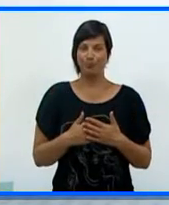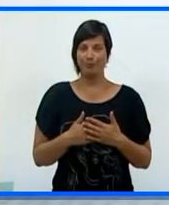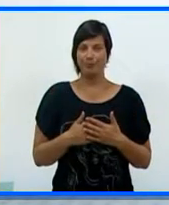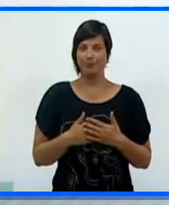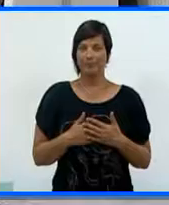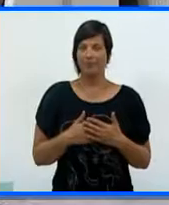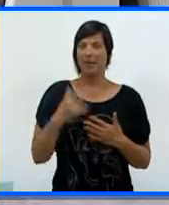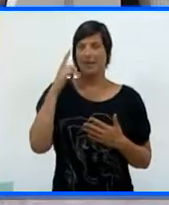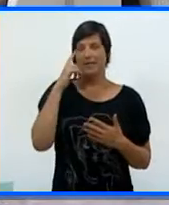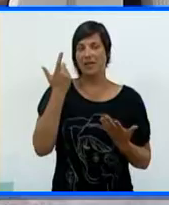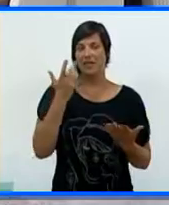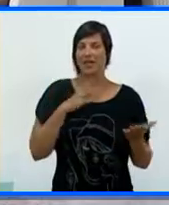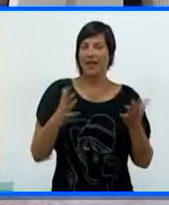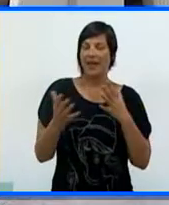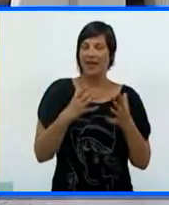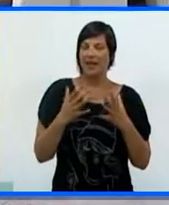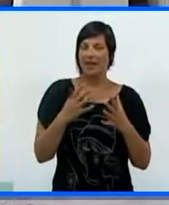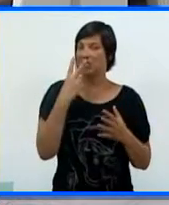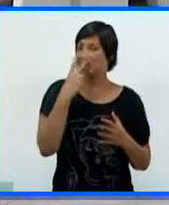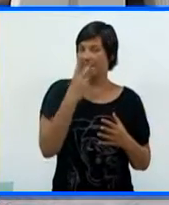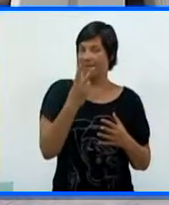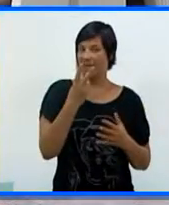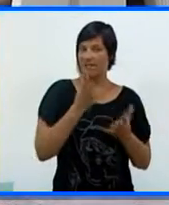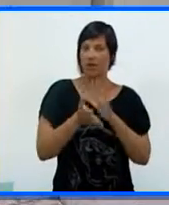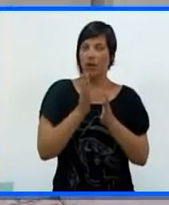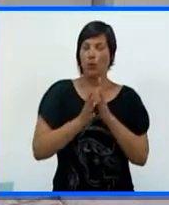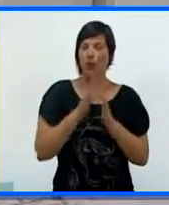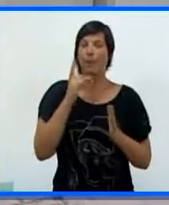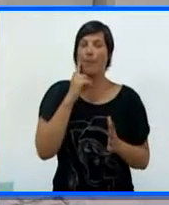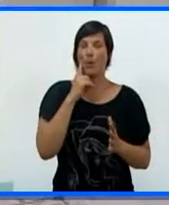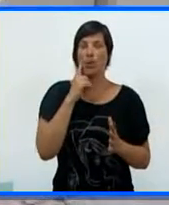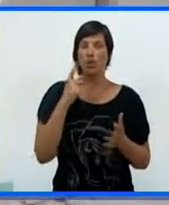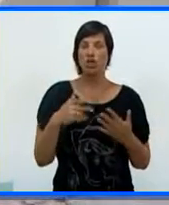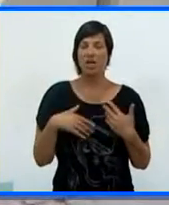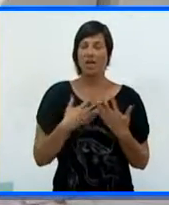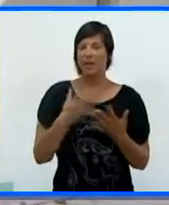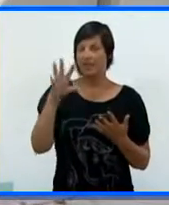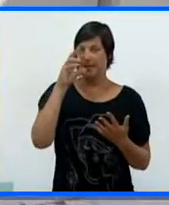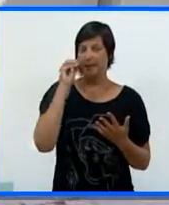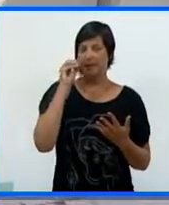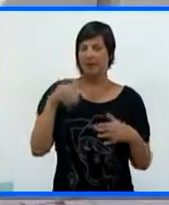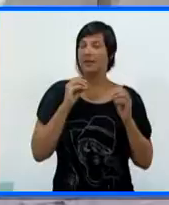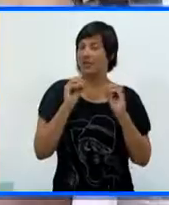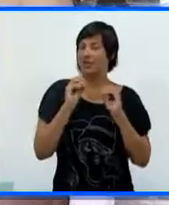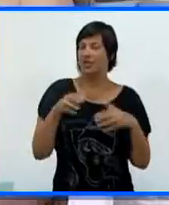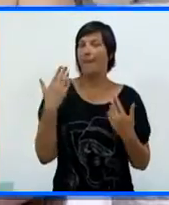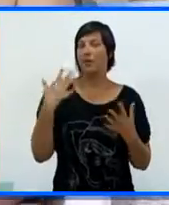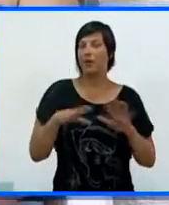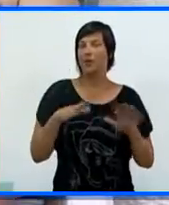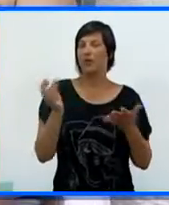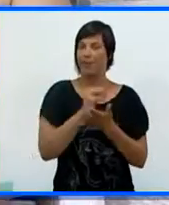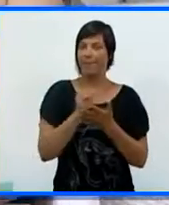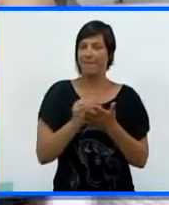proširenu. Znači na neki način se vizualno rukama pokušava. Da, pokušavaš zapamtiti. Mada je bilo na tečaju ljudi koji